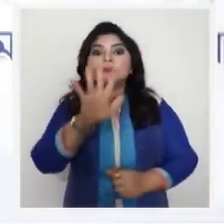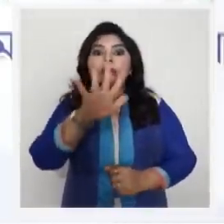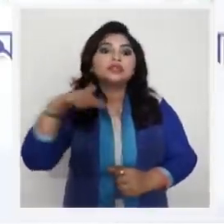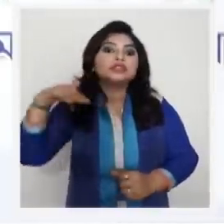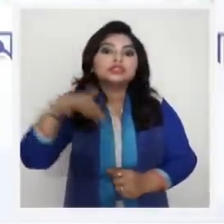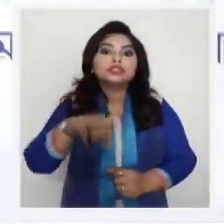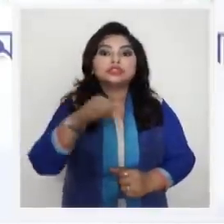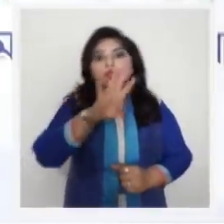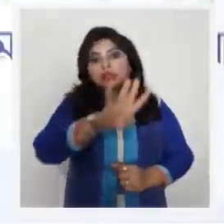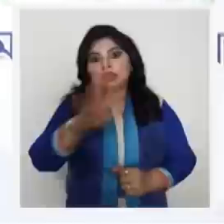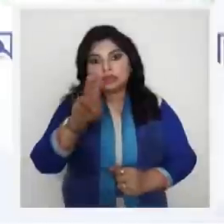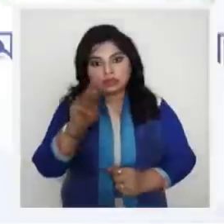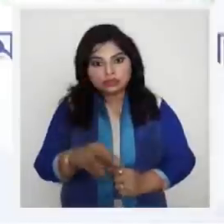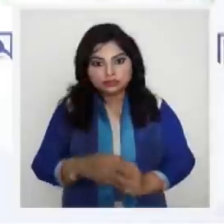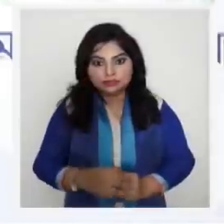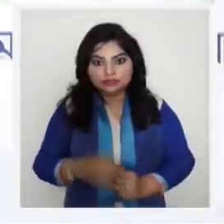পর্যন্ত শনাক্ত